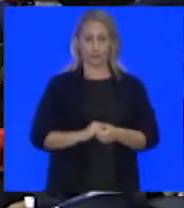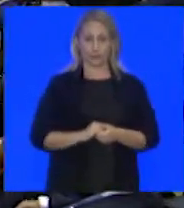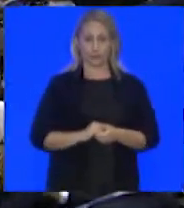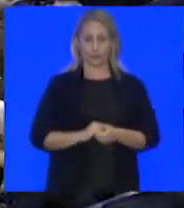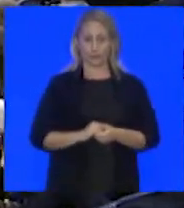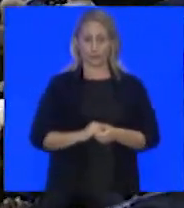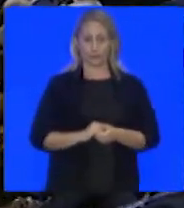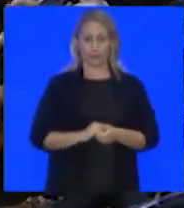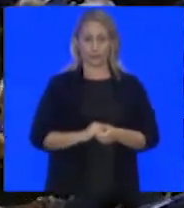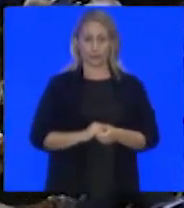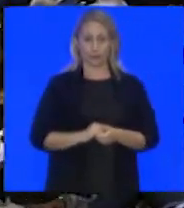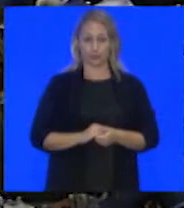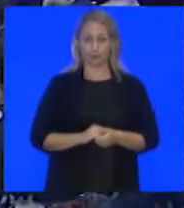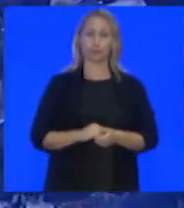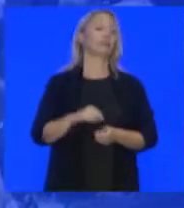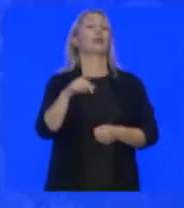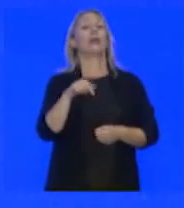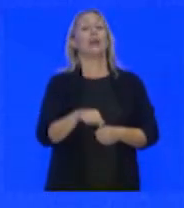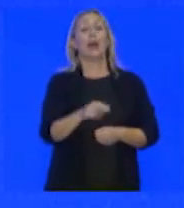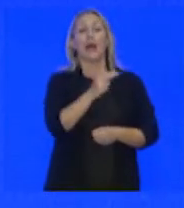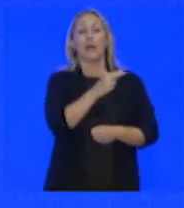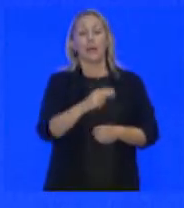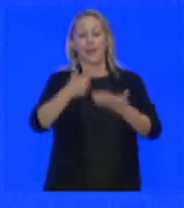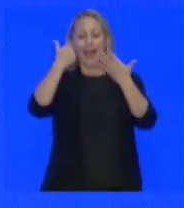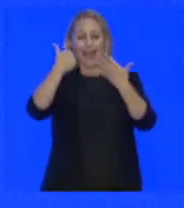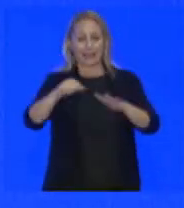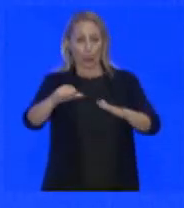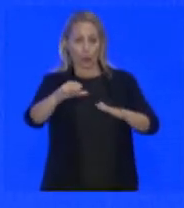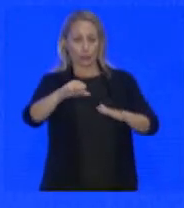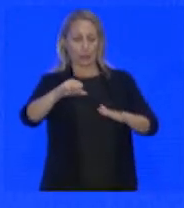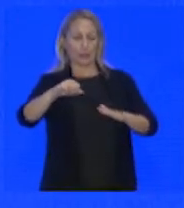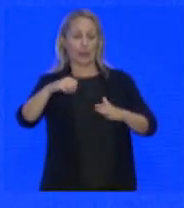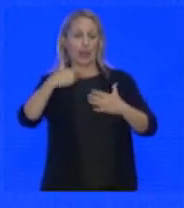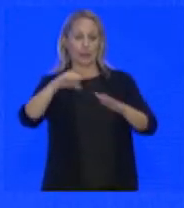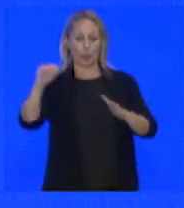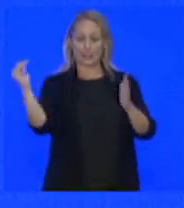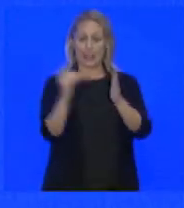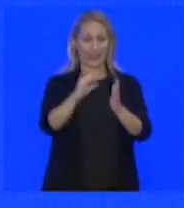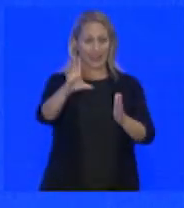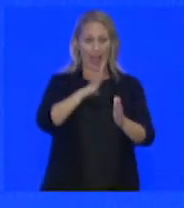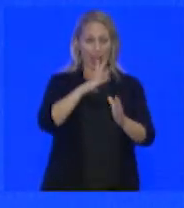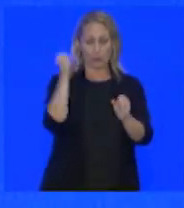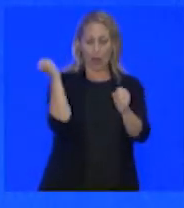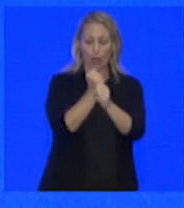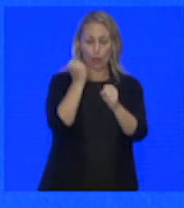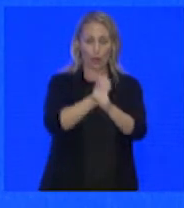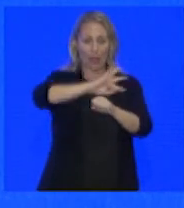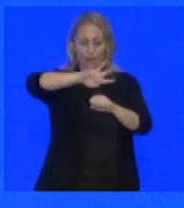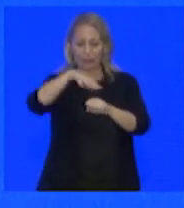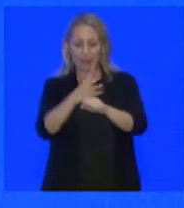Έτσι ώστε να ενθαρρυνθεί η μόνιμη απασχόληση. Αλλά 600.000 συμπολίτες μας θα διαπιστώσουν άμεσα ότι αυτό οδηγεί και σε αύξηση των αποδοχών